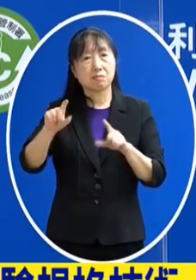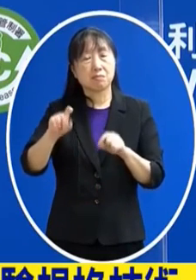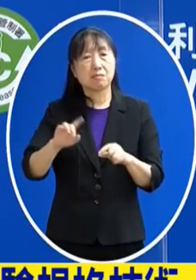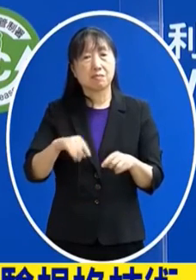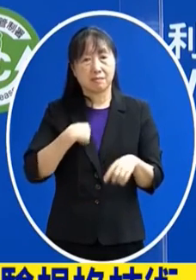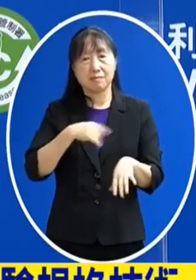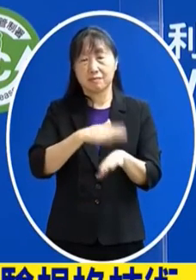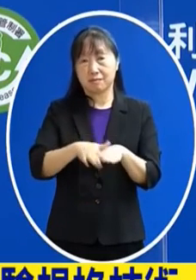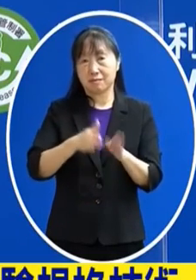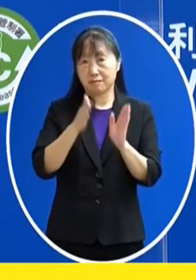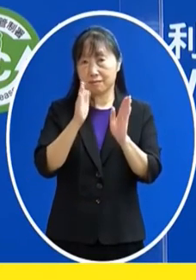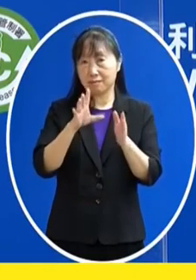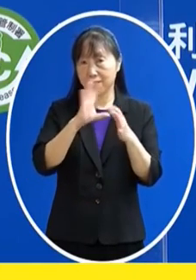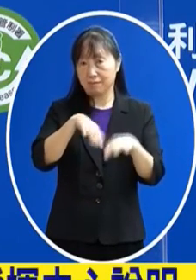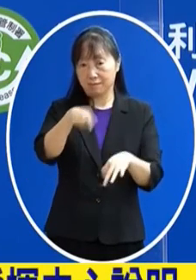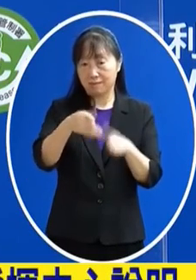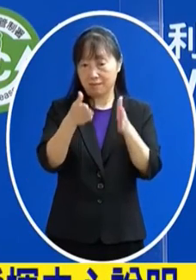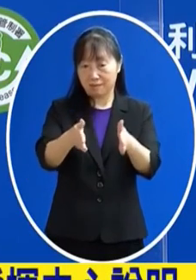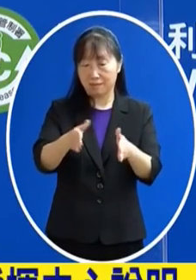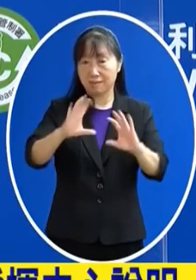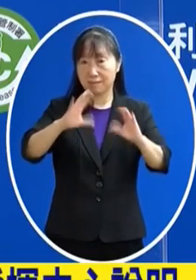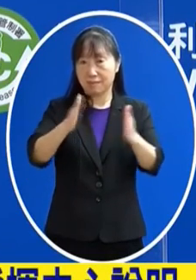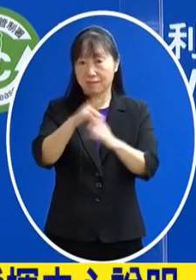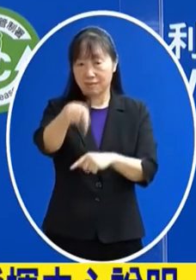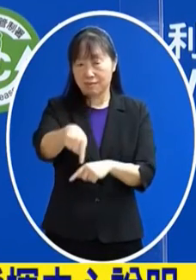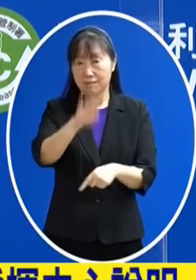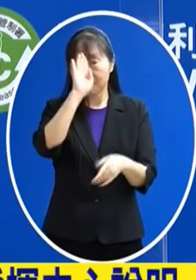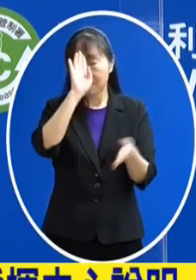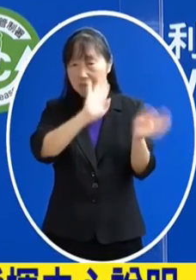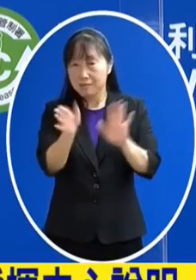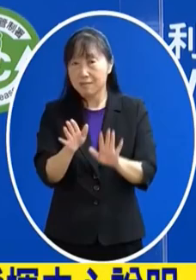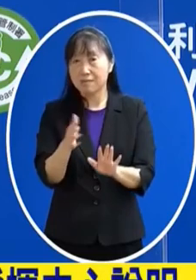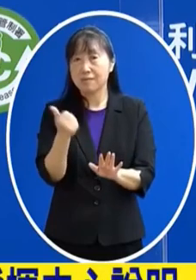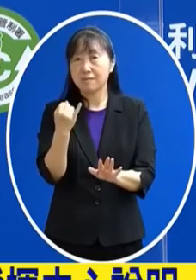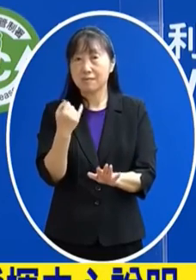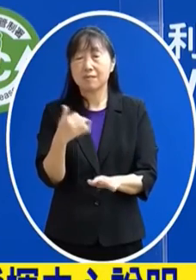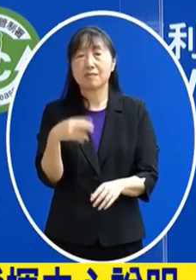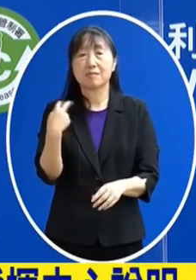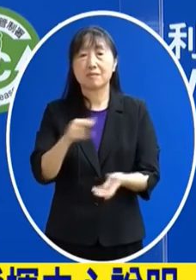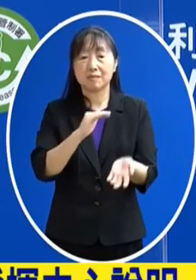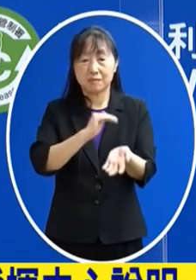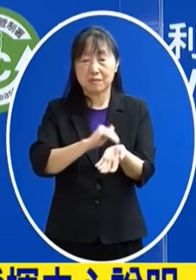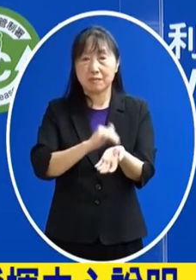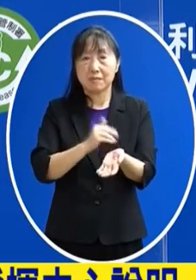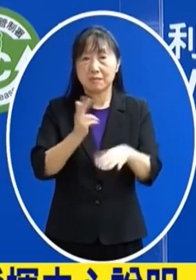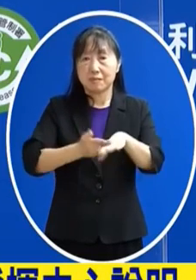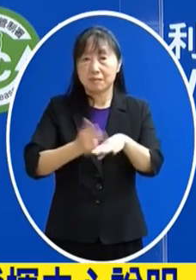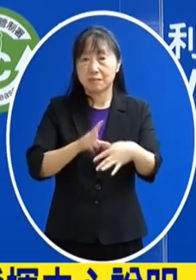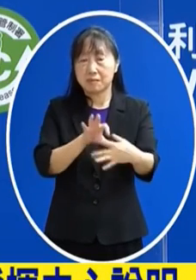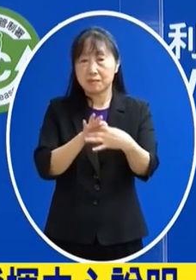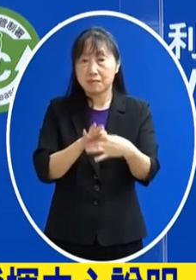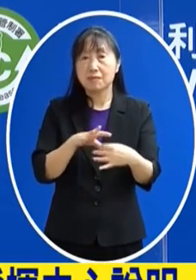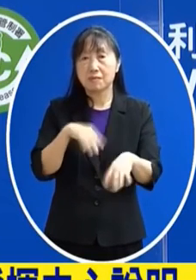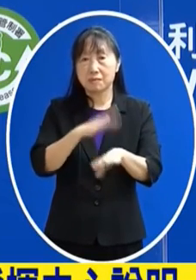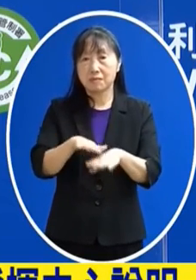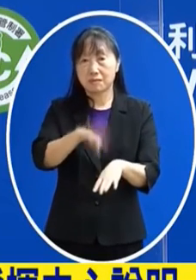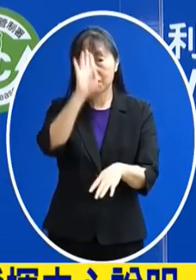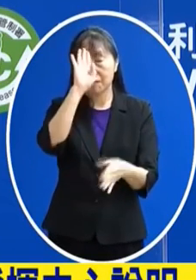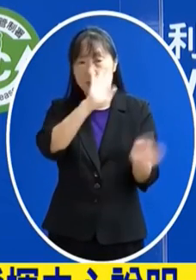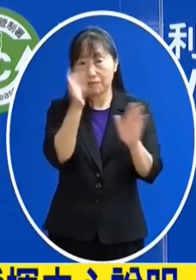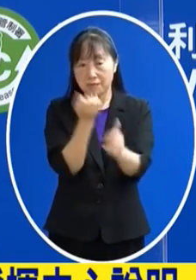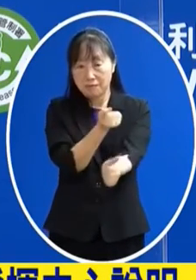那个当地的疫情，那只是说我们的医疗的密切的合作，那对于当地疫情的一个控制，我们